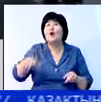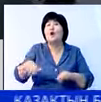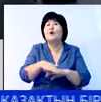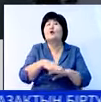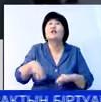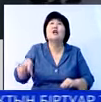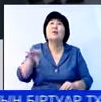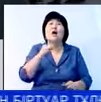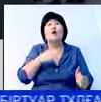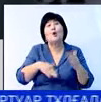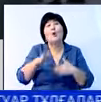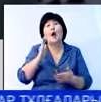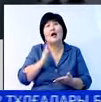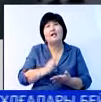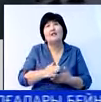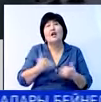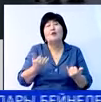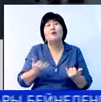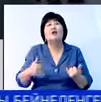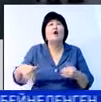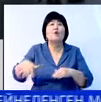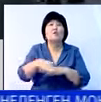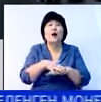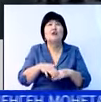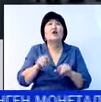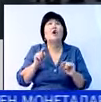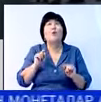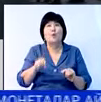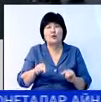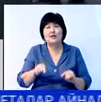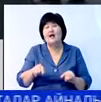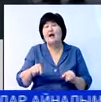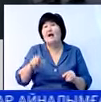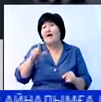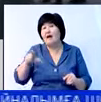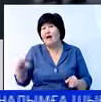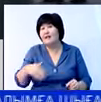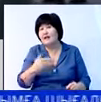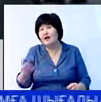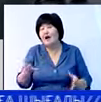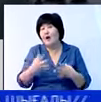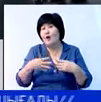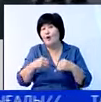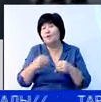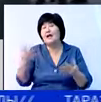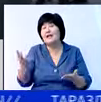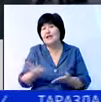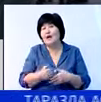бәрі қуанышта. Мау барша осы халыққа, отбасына табыс